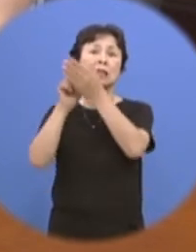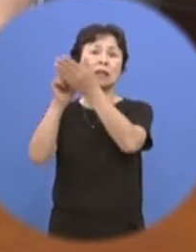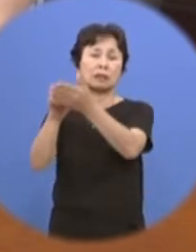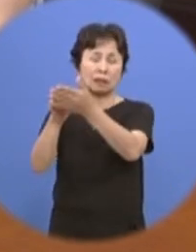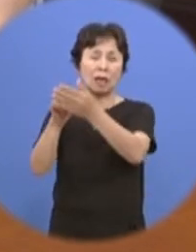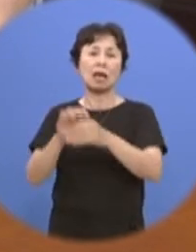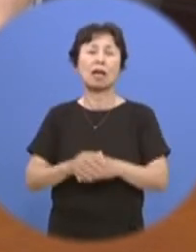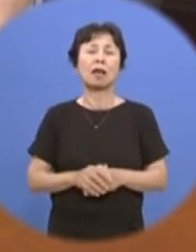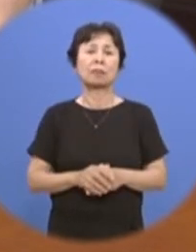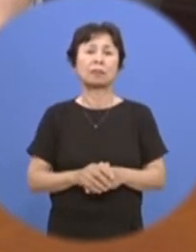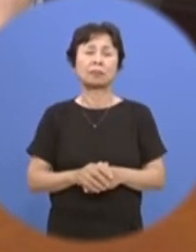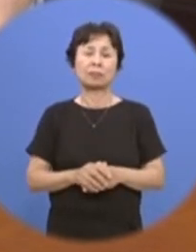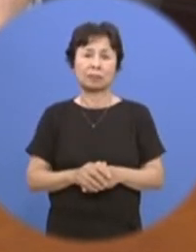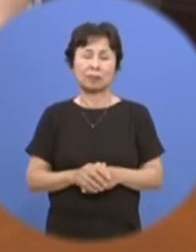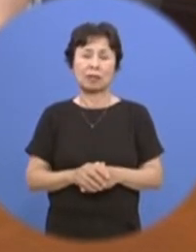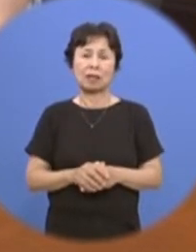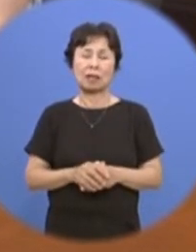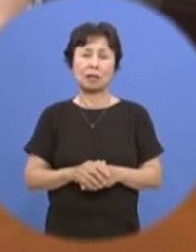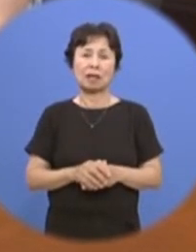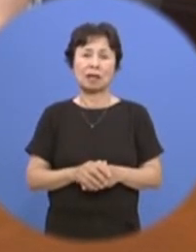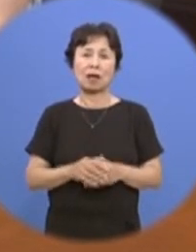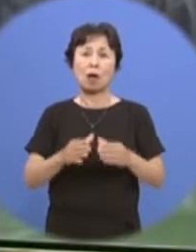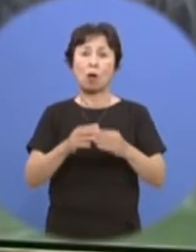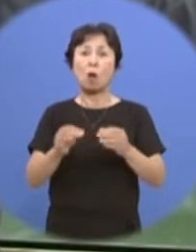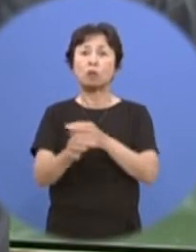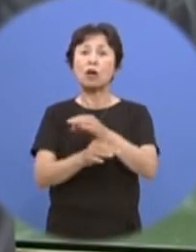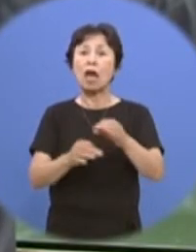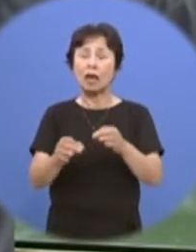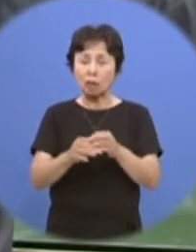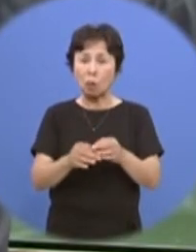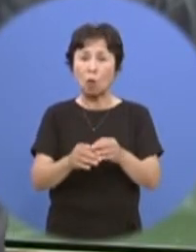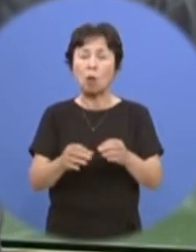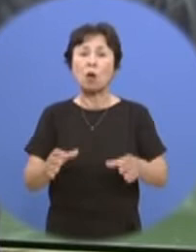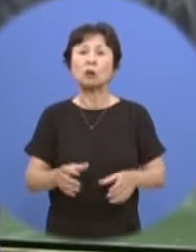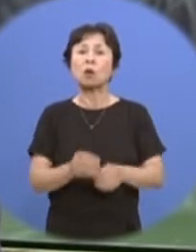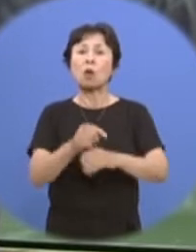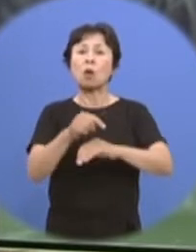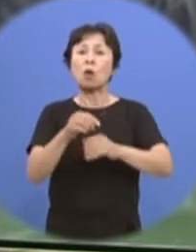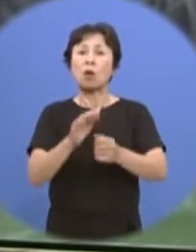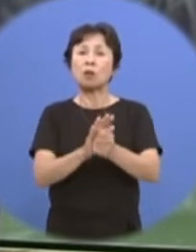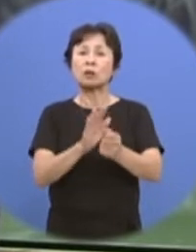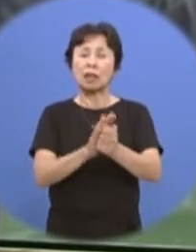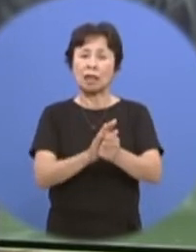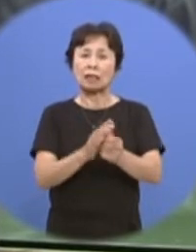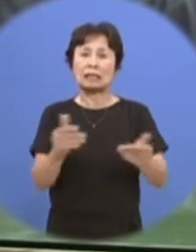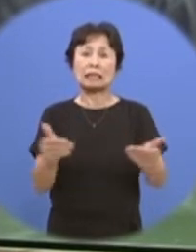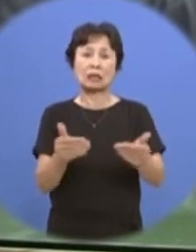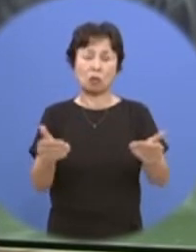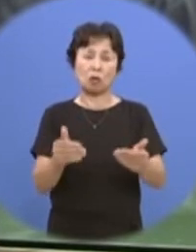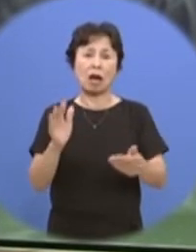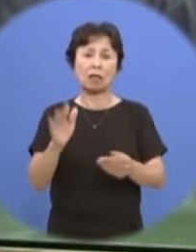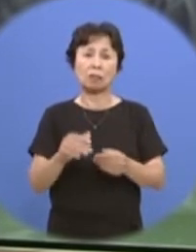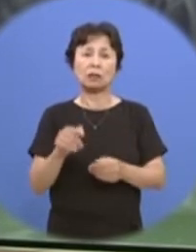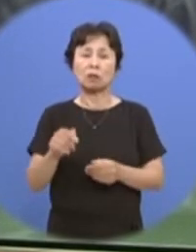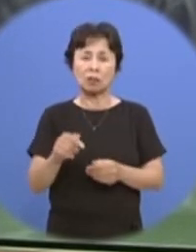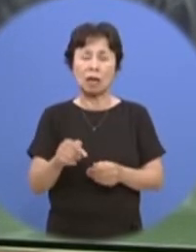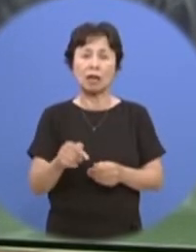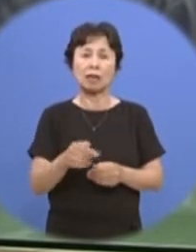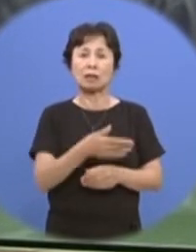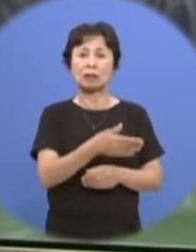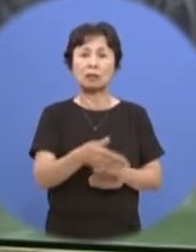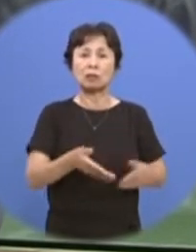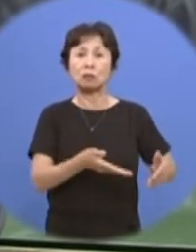災事業っていうのをやってもらっててね、 はい、 でこれは河川とそれからまあ水路とか、 はい、 それから水路がなく